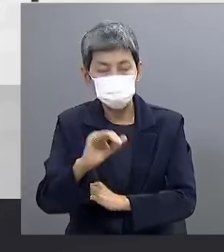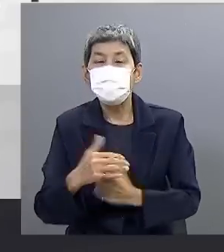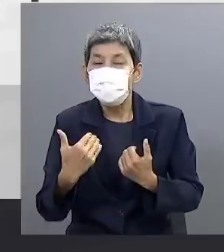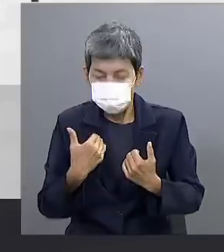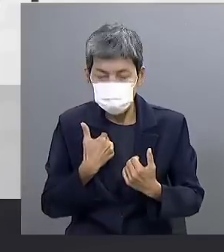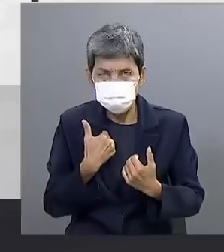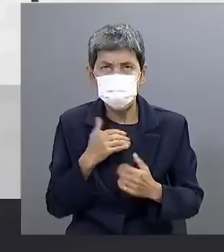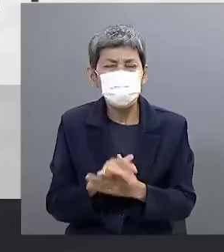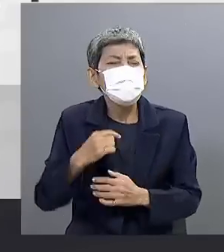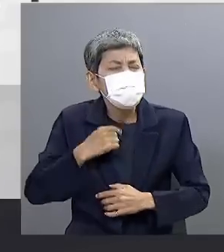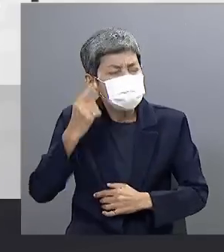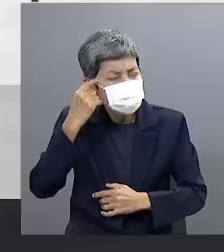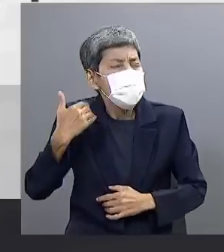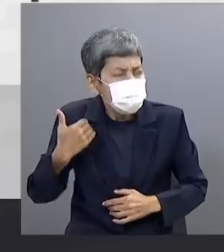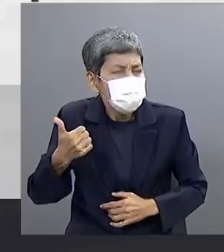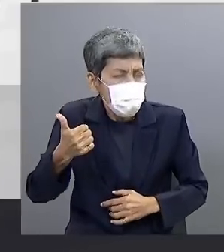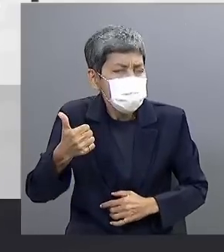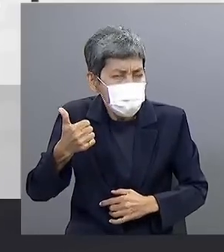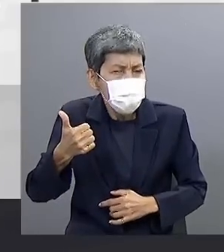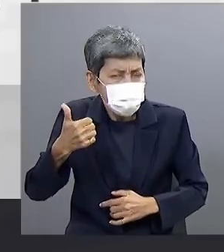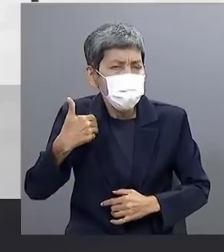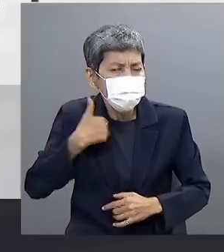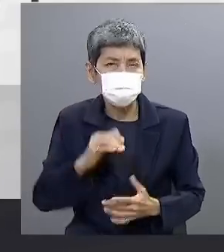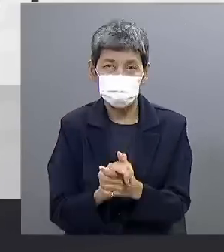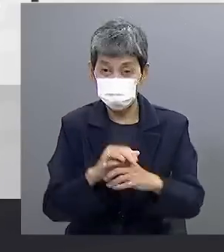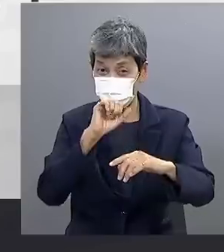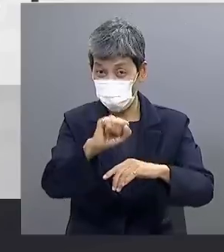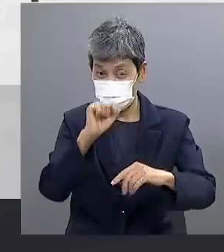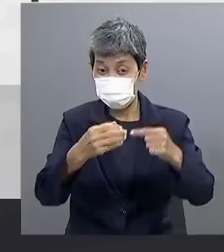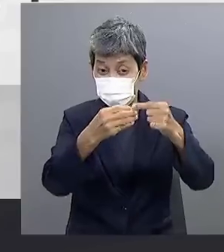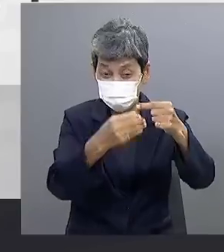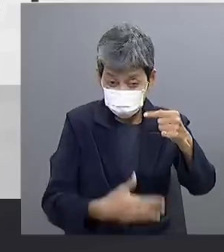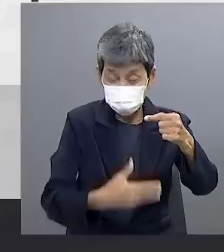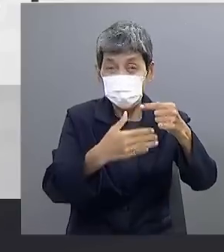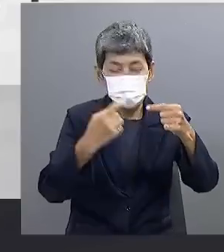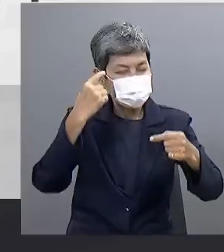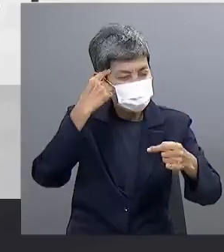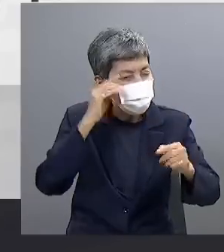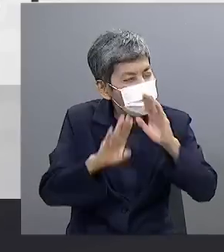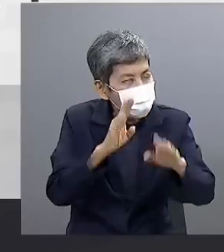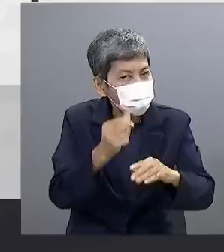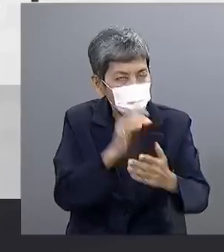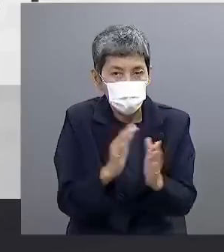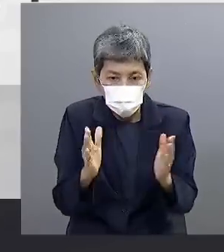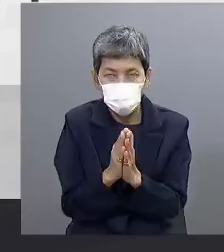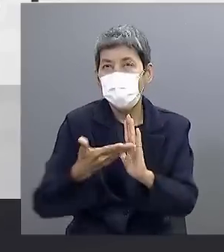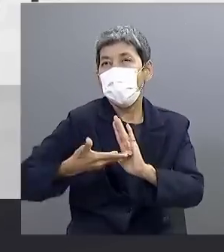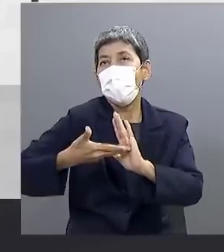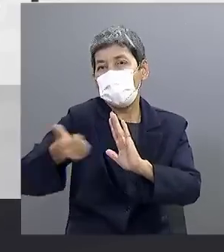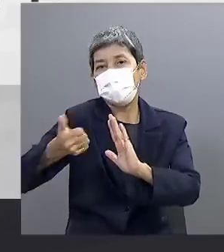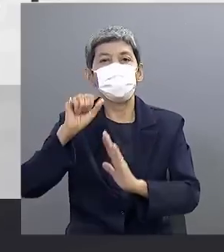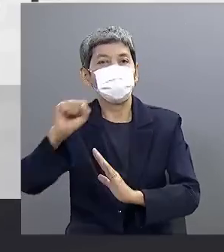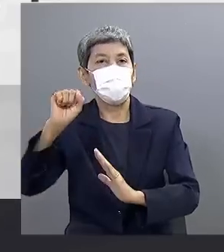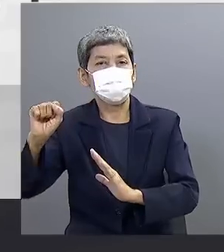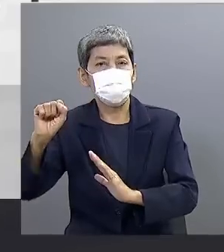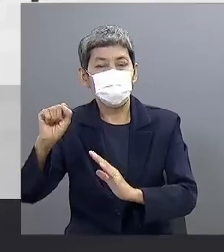มีอยู่ด้วยจึงต้องนำจำนวนส.ส.บัญชีรายชื่อที่คิดได้มาลบกับจำนวนส.ส.เขตที่พรรค